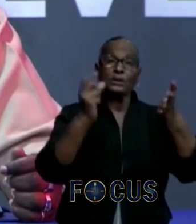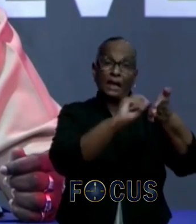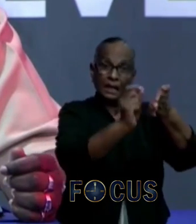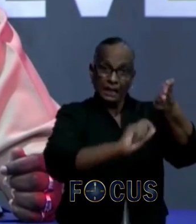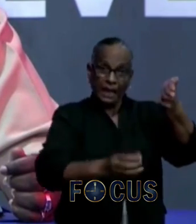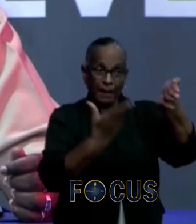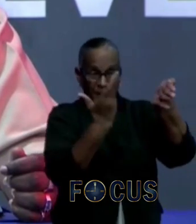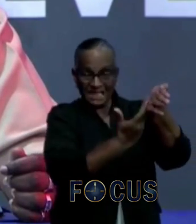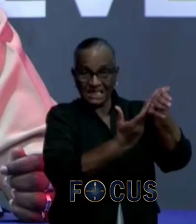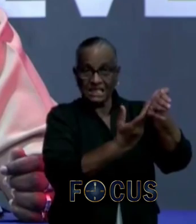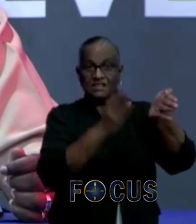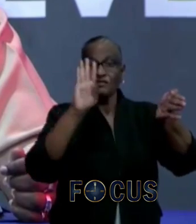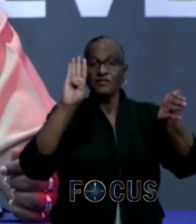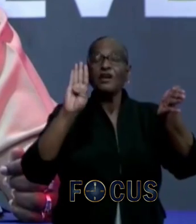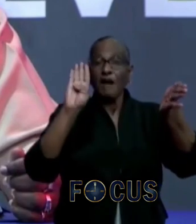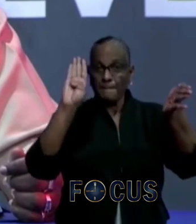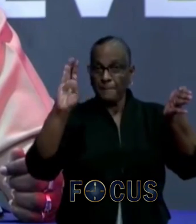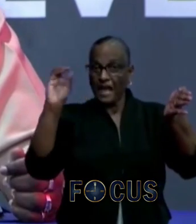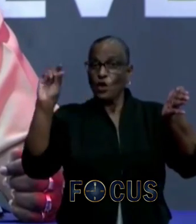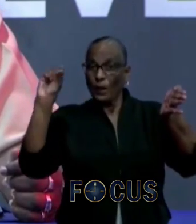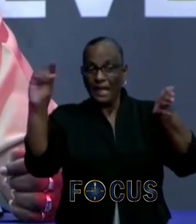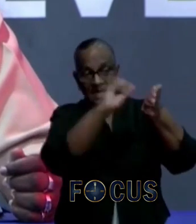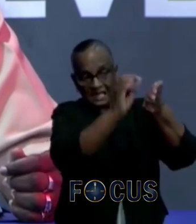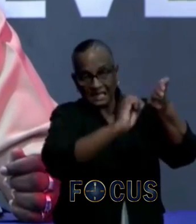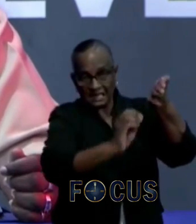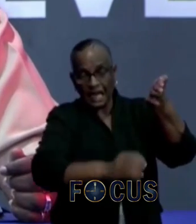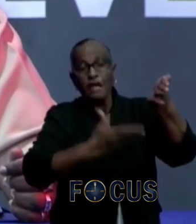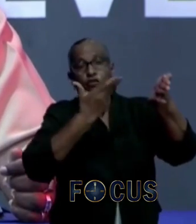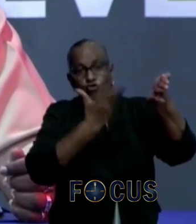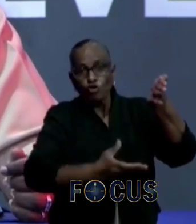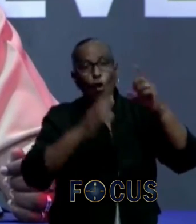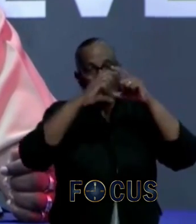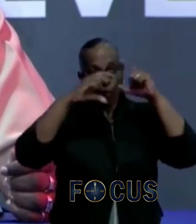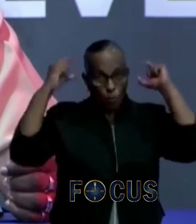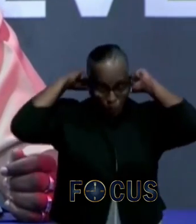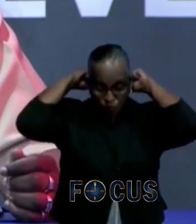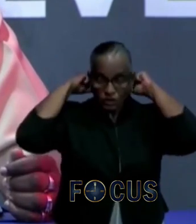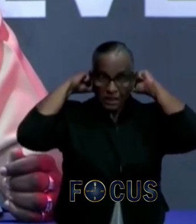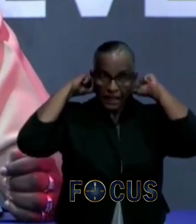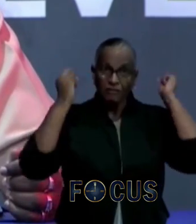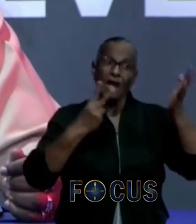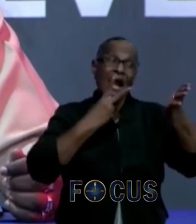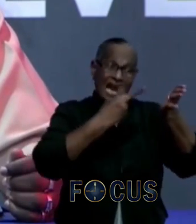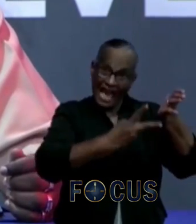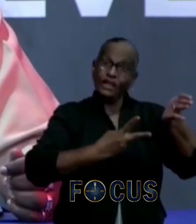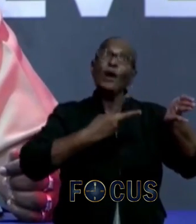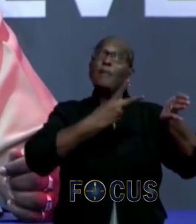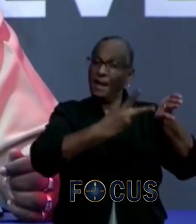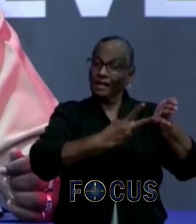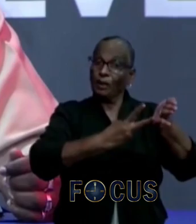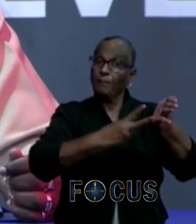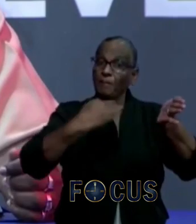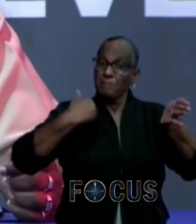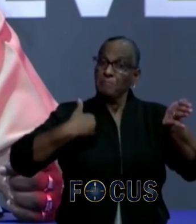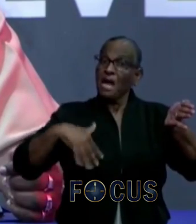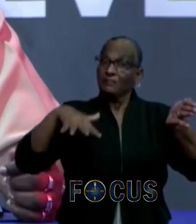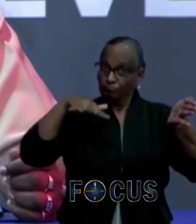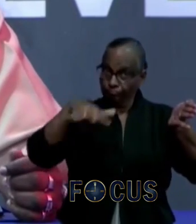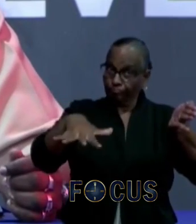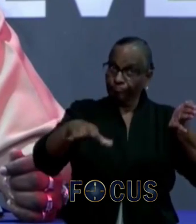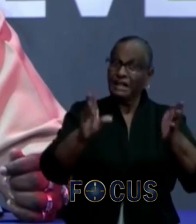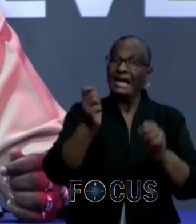richtlijnen van het Bureau voor Openbare Gezondheidszorg. Dus sma, zei u op in uw presie,